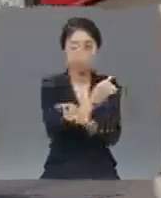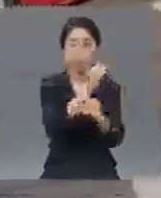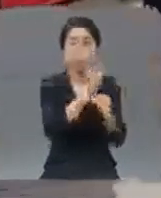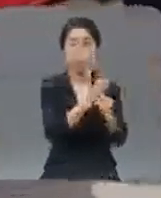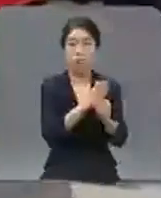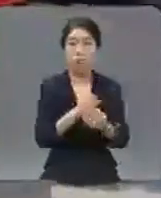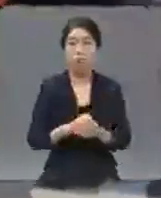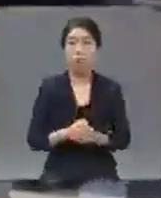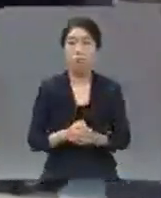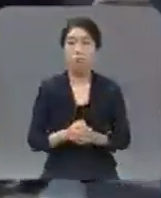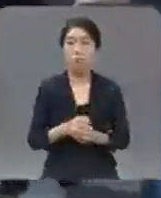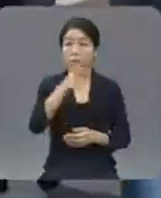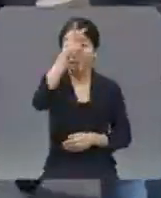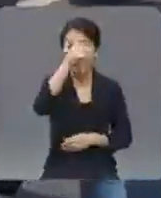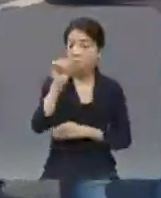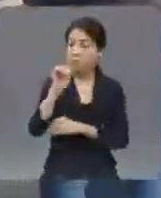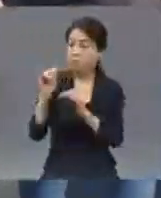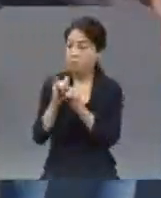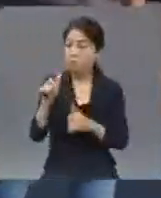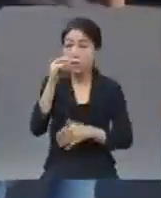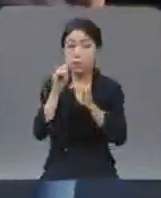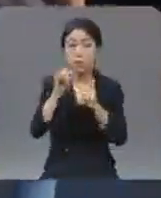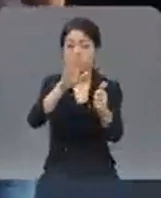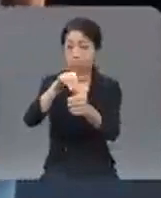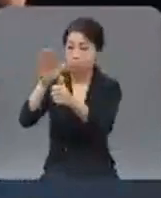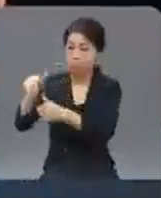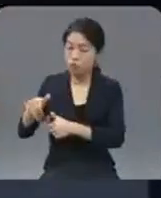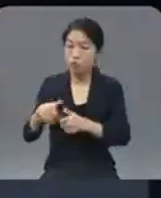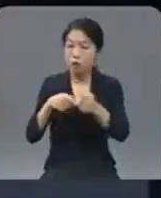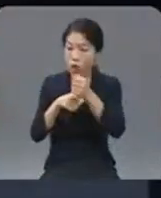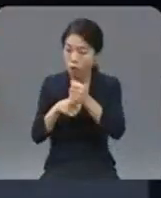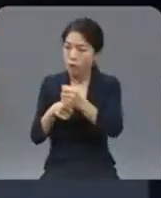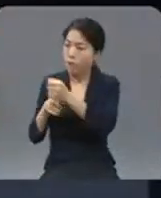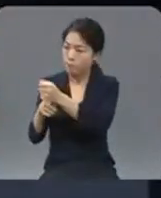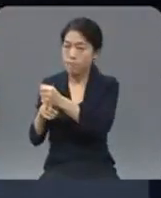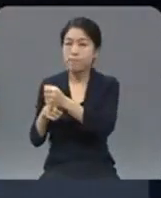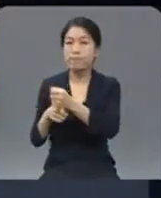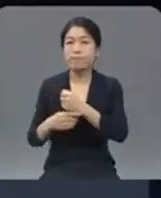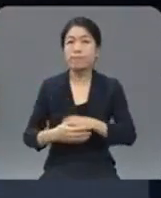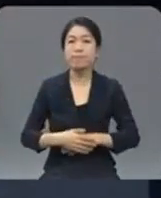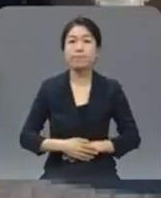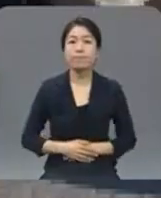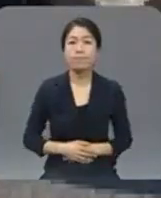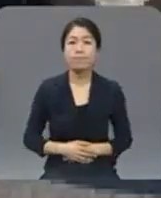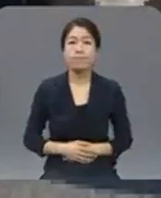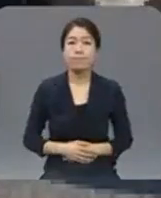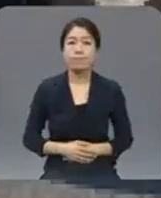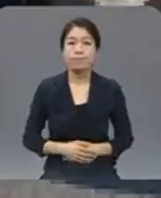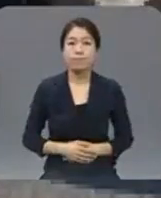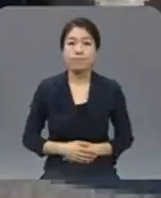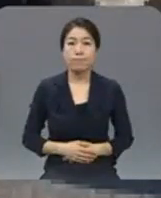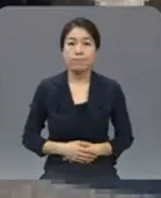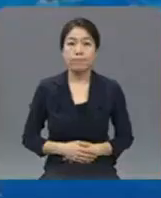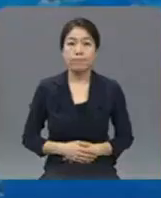있습니다 경찰은 운전자와 목격자들을 상대로 정확한 사고 경위를 조사하고 있습니다